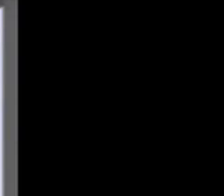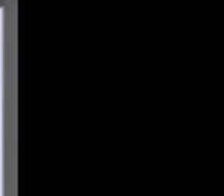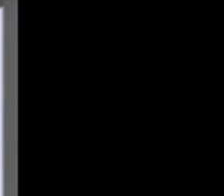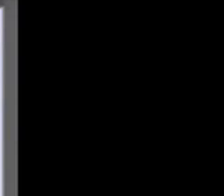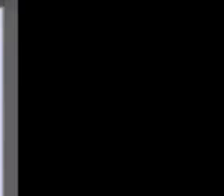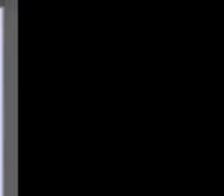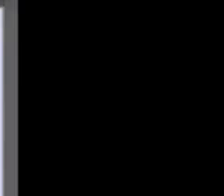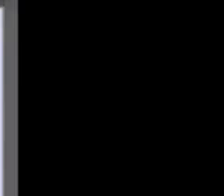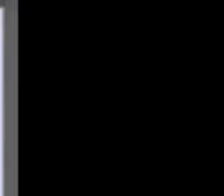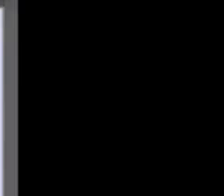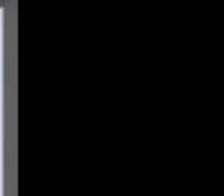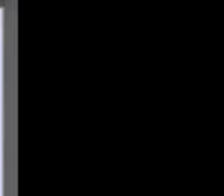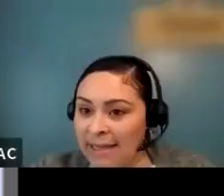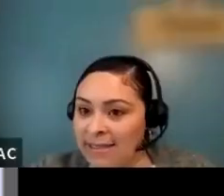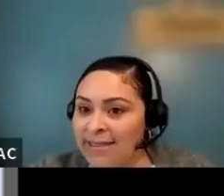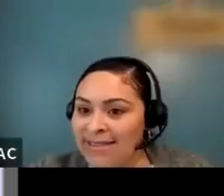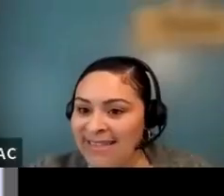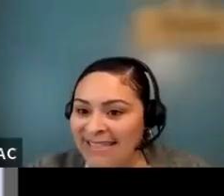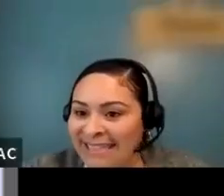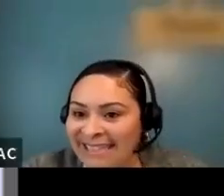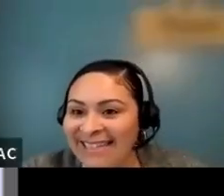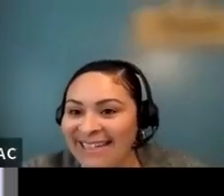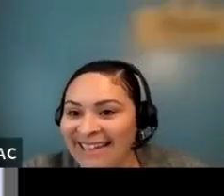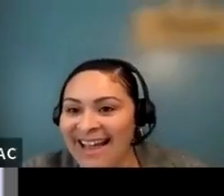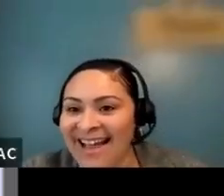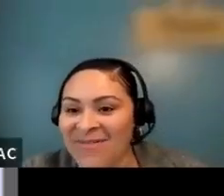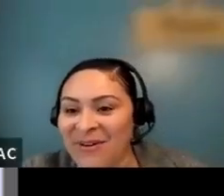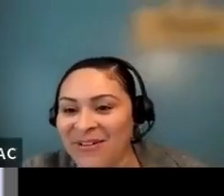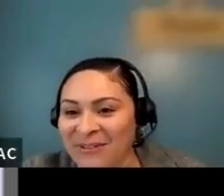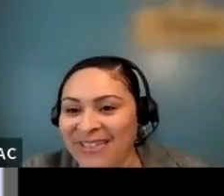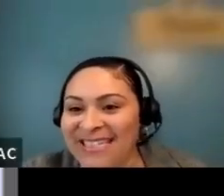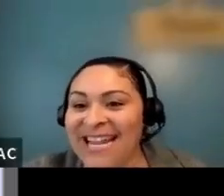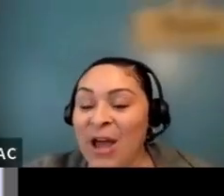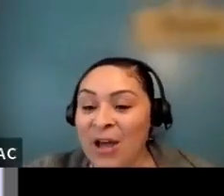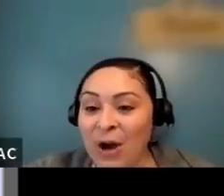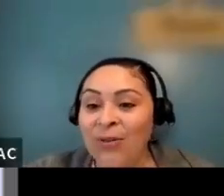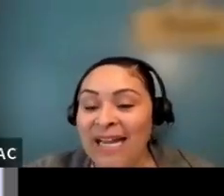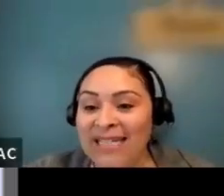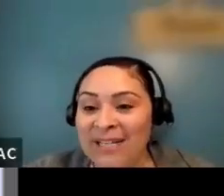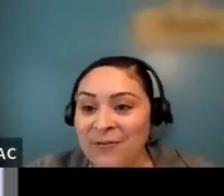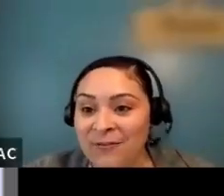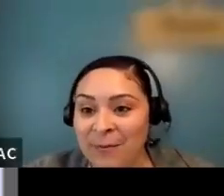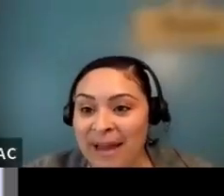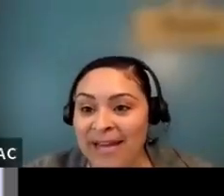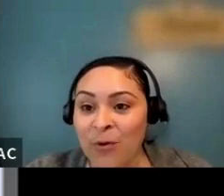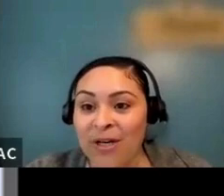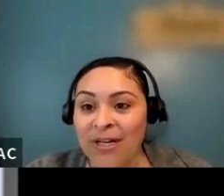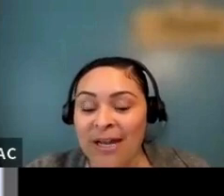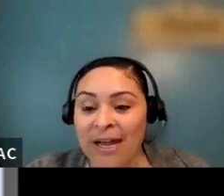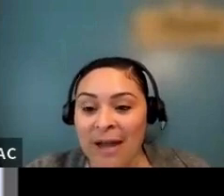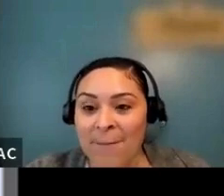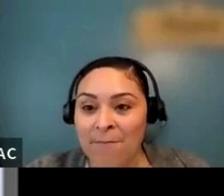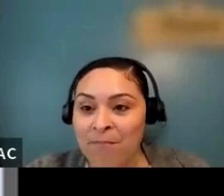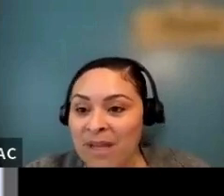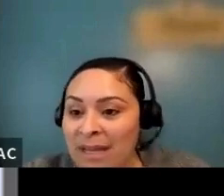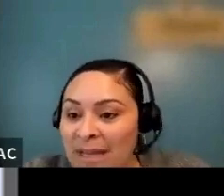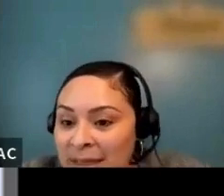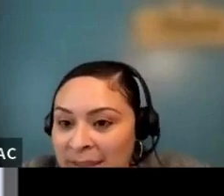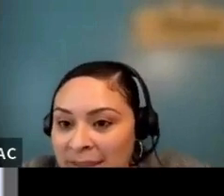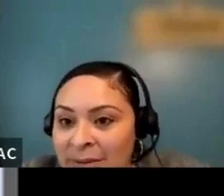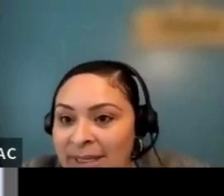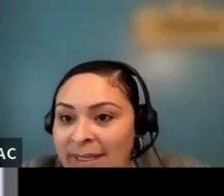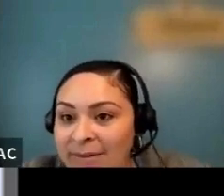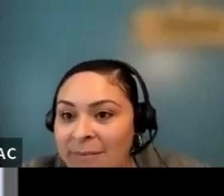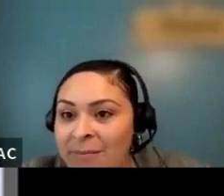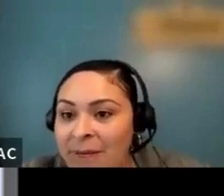我们这边是有一个英语的翻译软件，然后我们不知道是不是家长都会用这